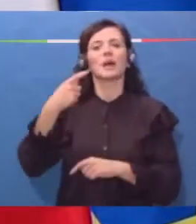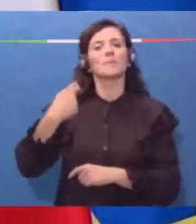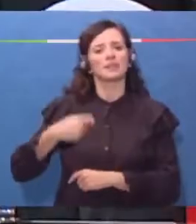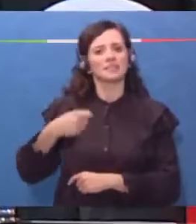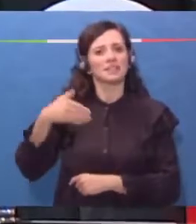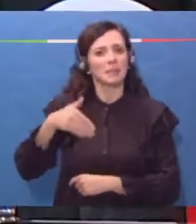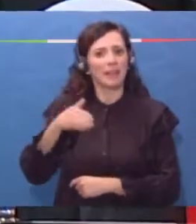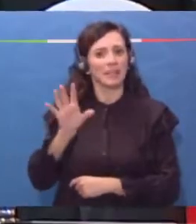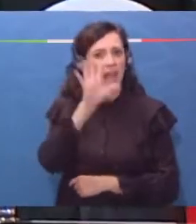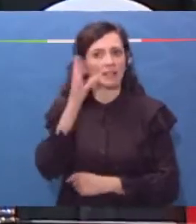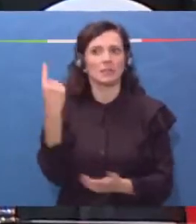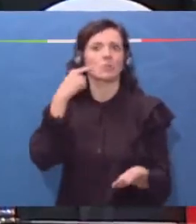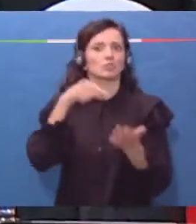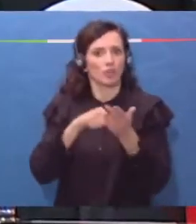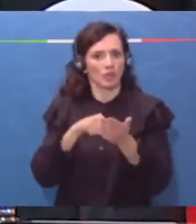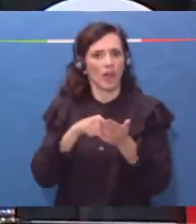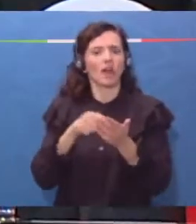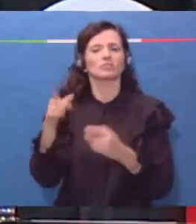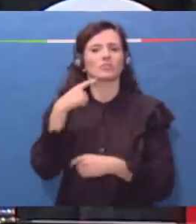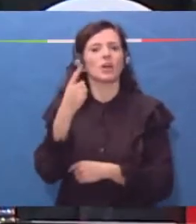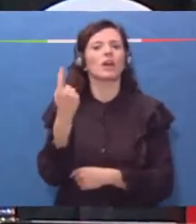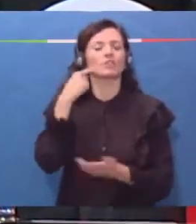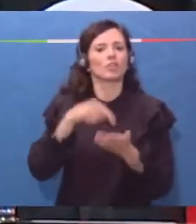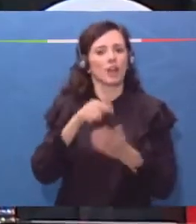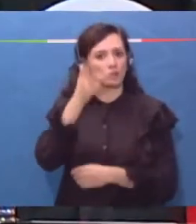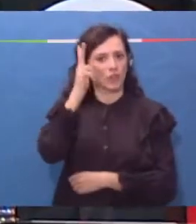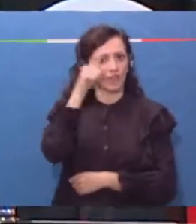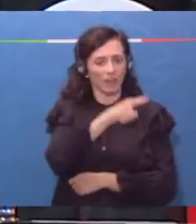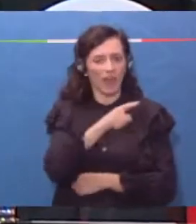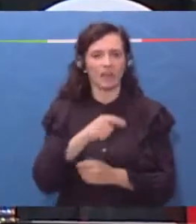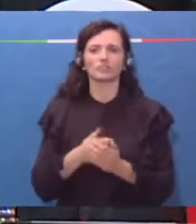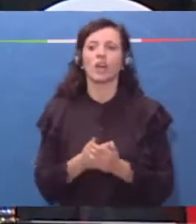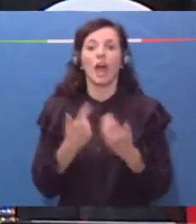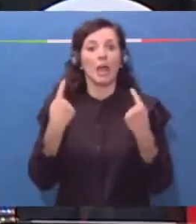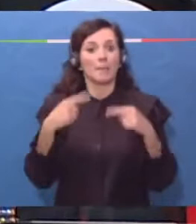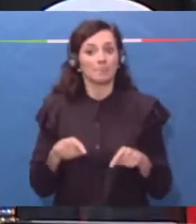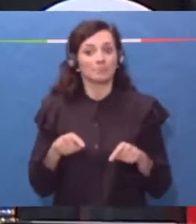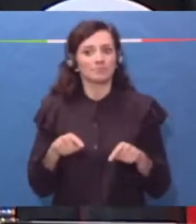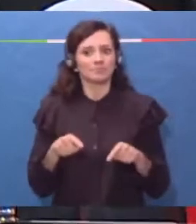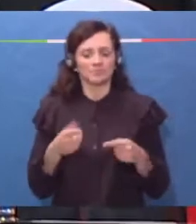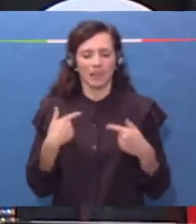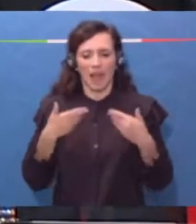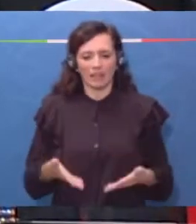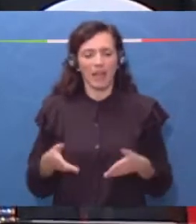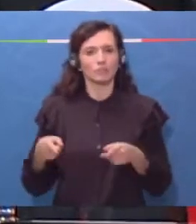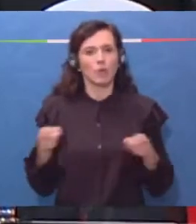Francia. Ed eccoci qui a Villa Madama,